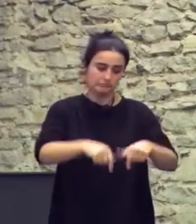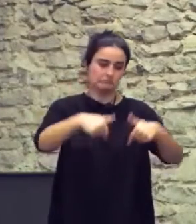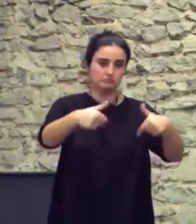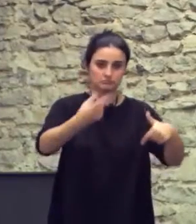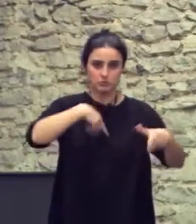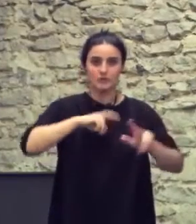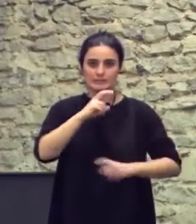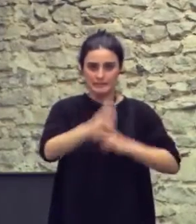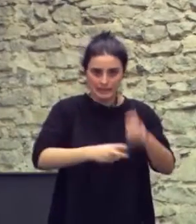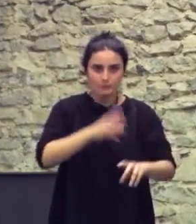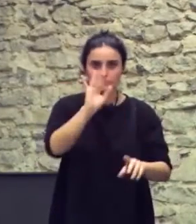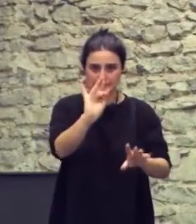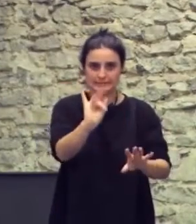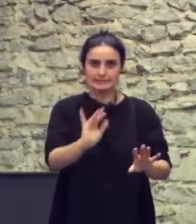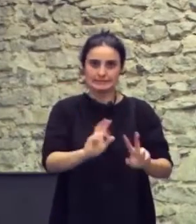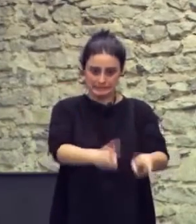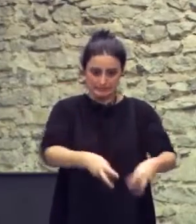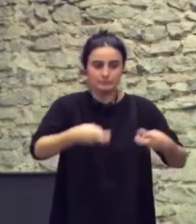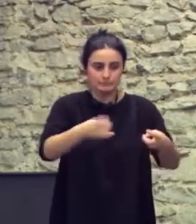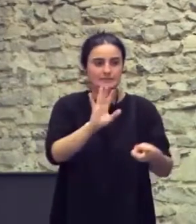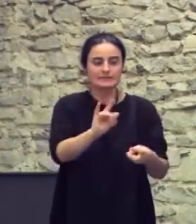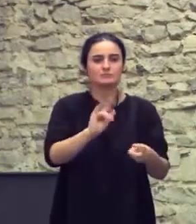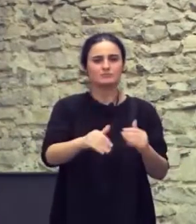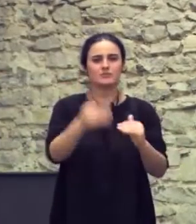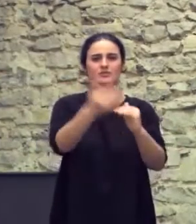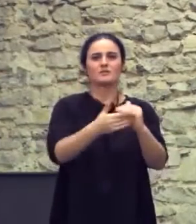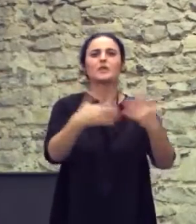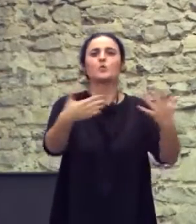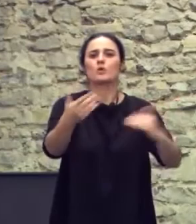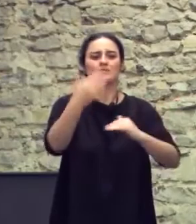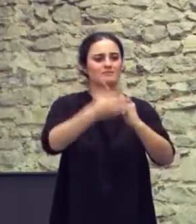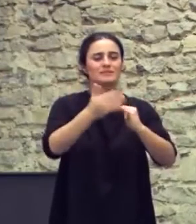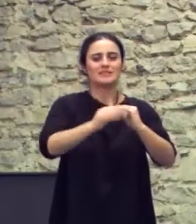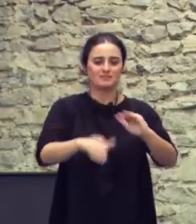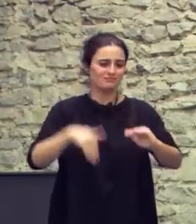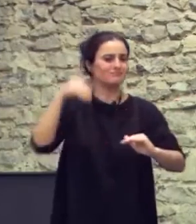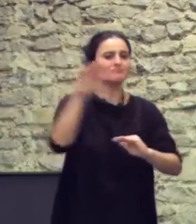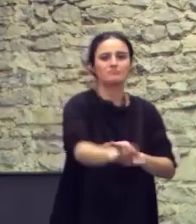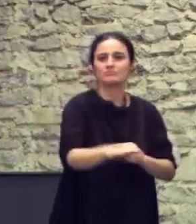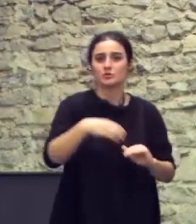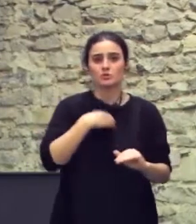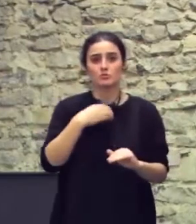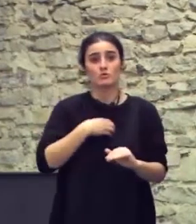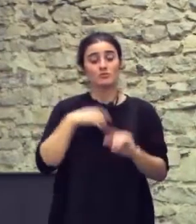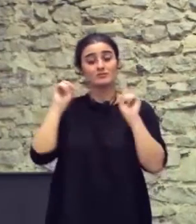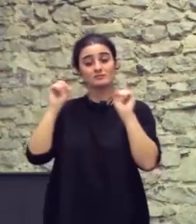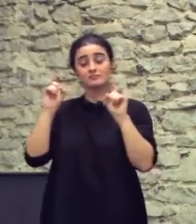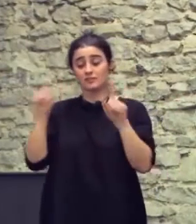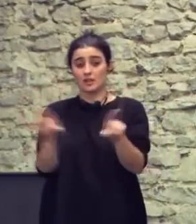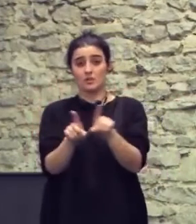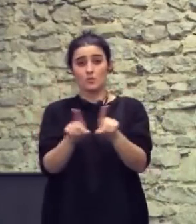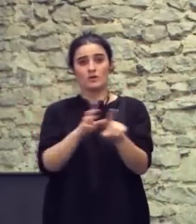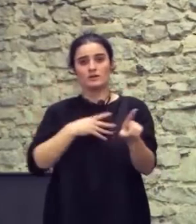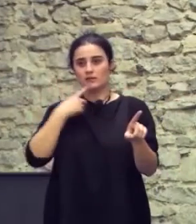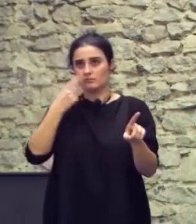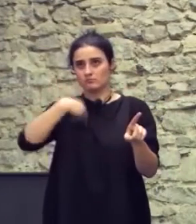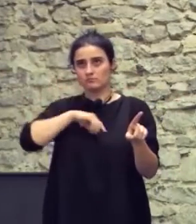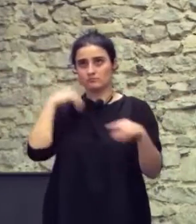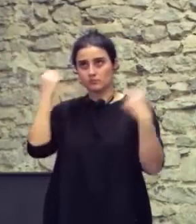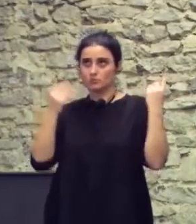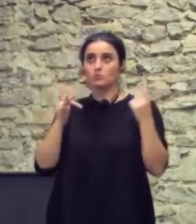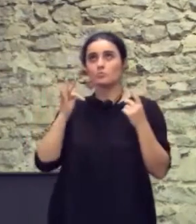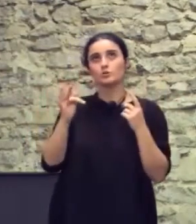aldugun guztia, bai, baina muga oso garbia da. Hemendik ez gara pasatuko. Eta nik uste dut hezkuntzan eragin nahi dugula oso positiboa delako, baina igual